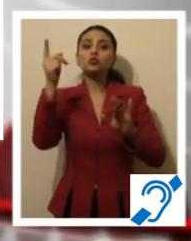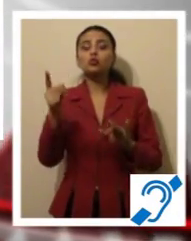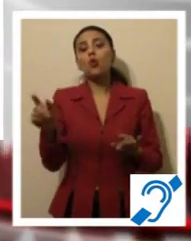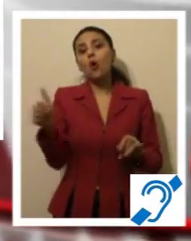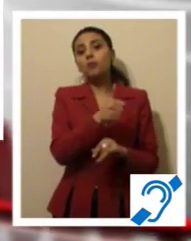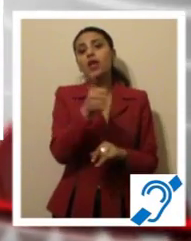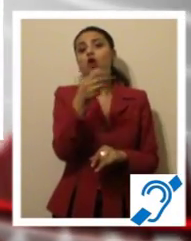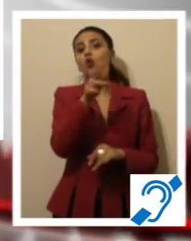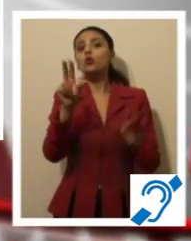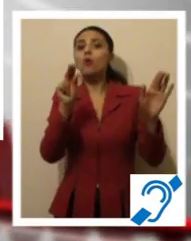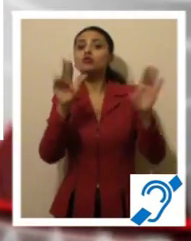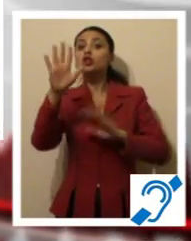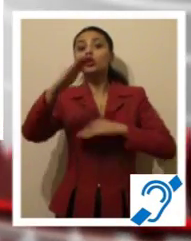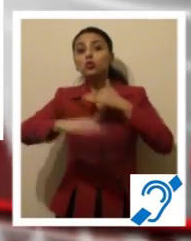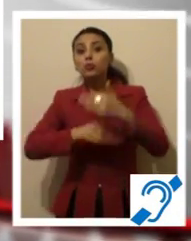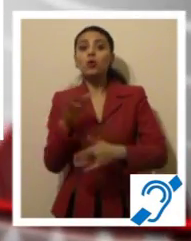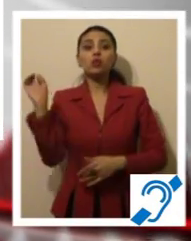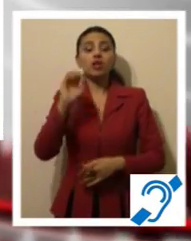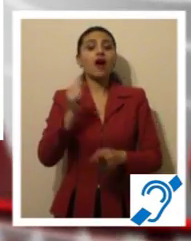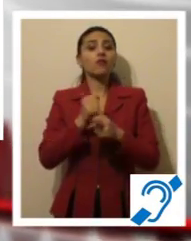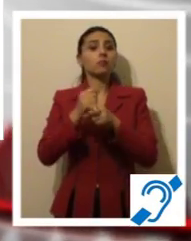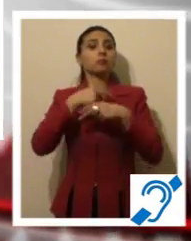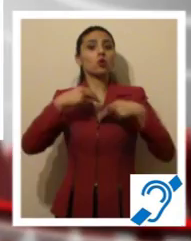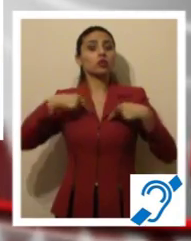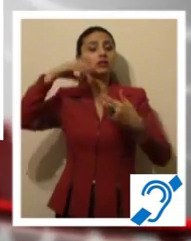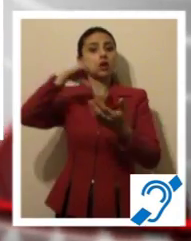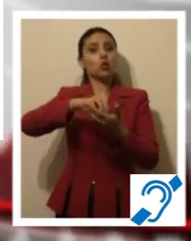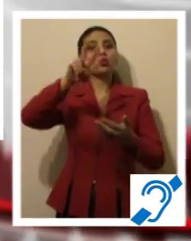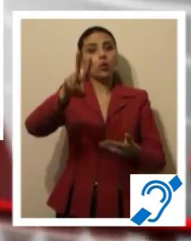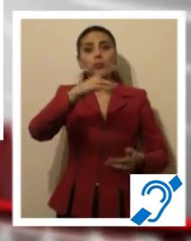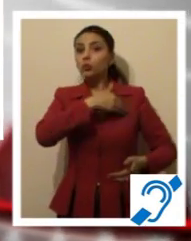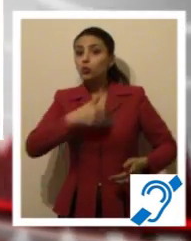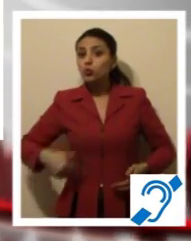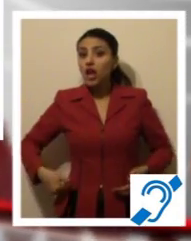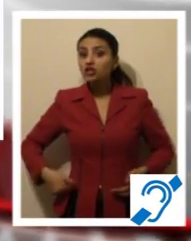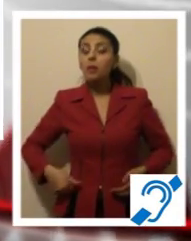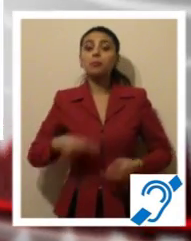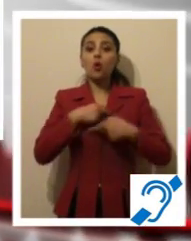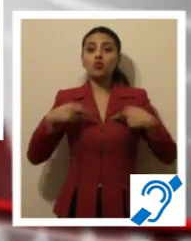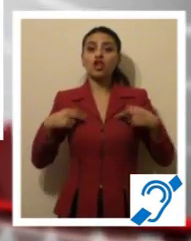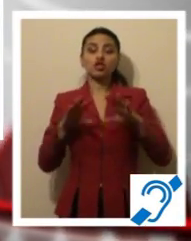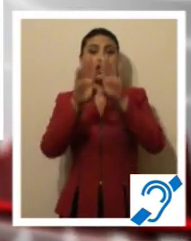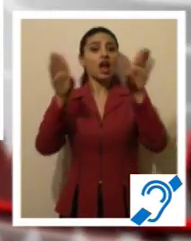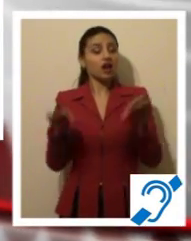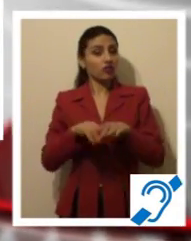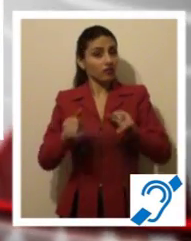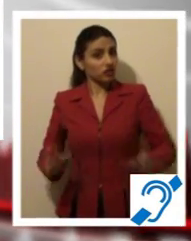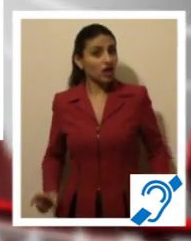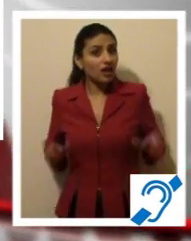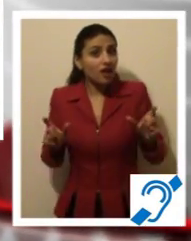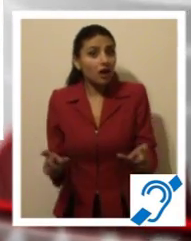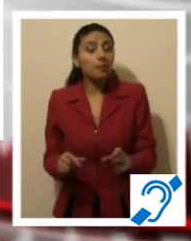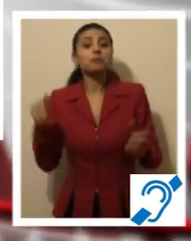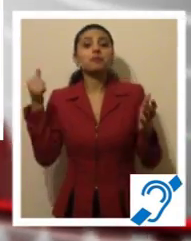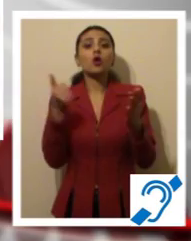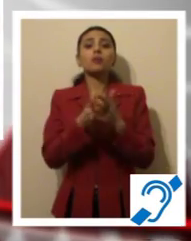1981-1985. După Curtea de Argeș, Aron a activat la Procuratura Sectorului 2 București, la Procuratura Generală, iar din 1990 până în 1992